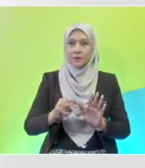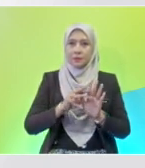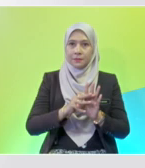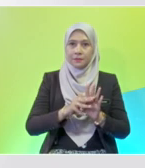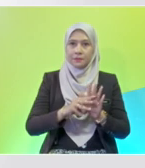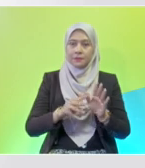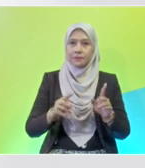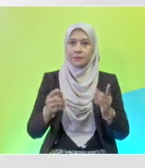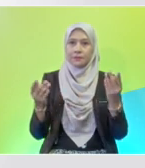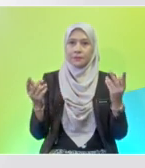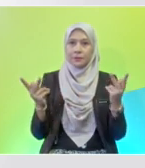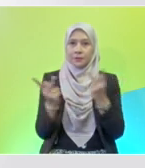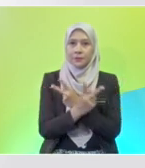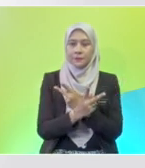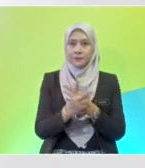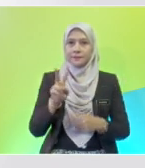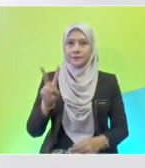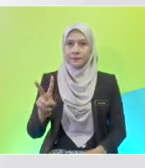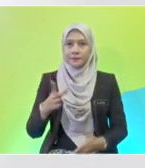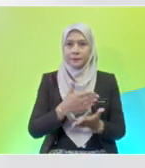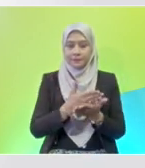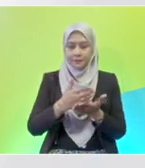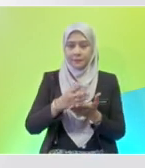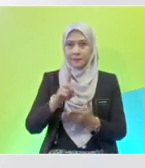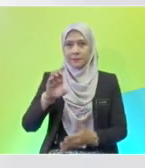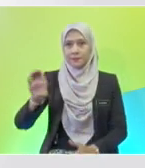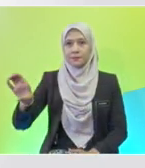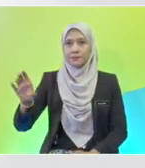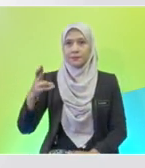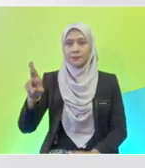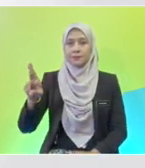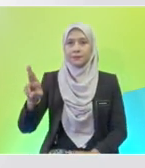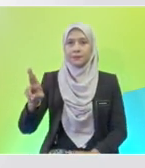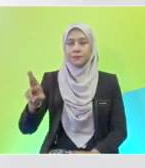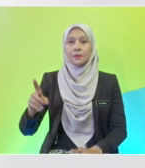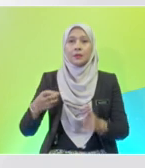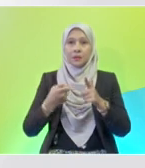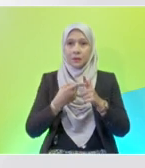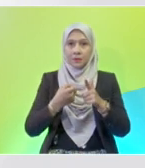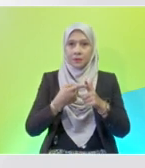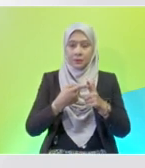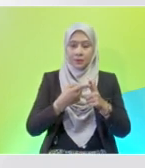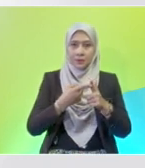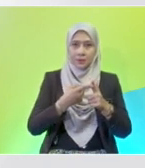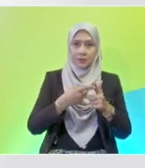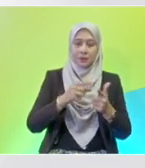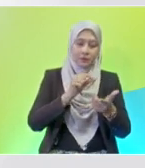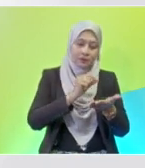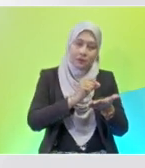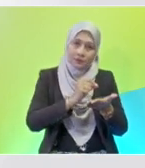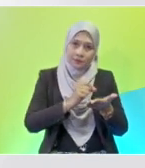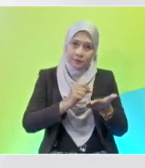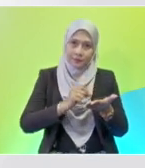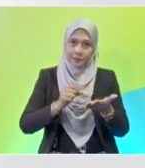seribu oke yang kedua Langkah kedua murid-murid menulis nisbahmul macam mana Tengok